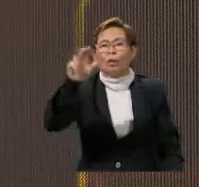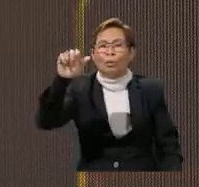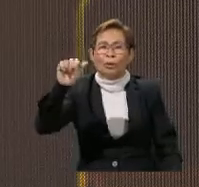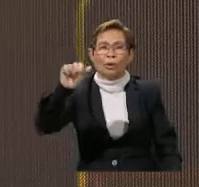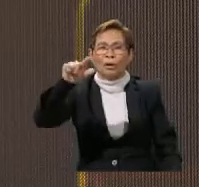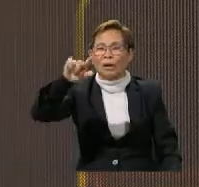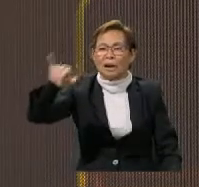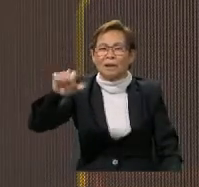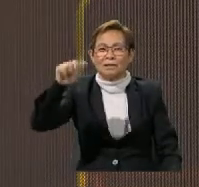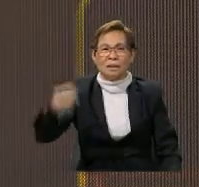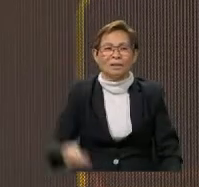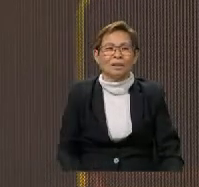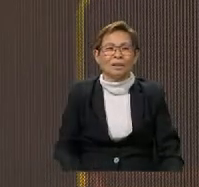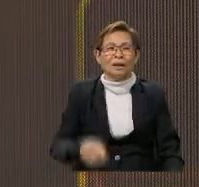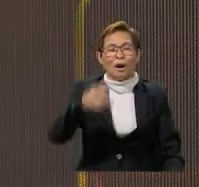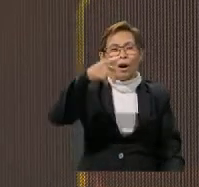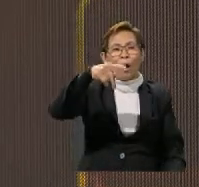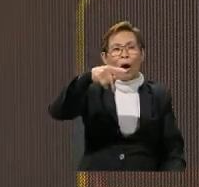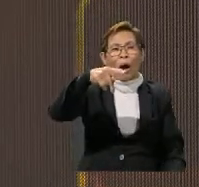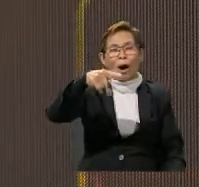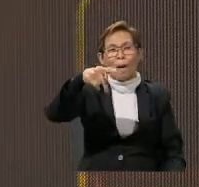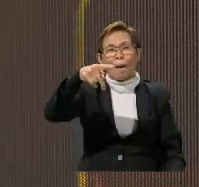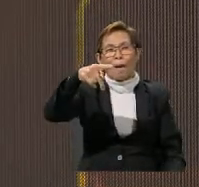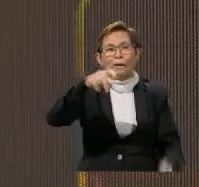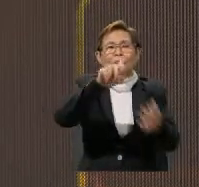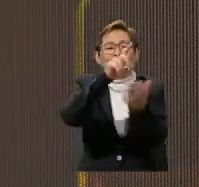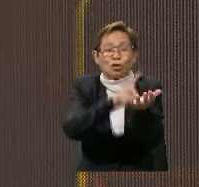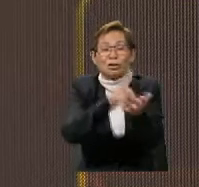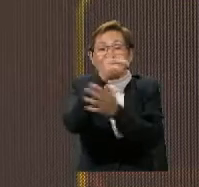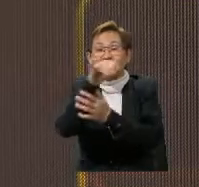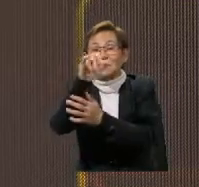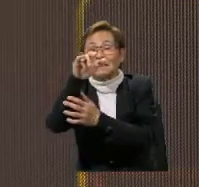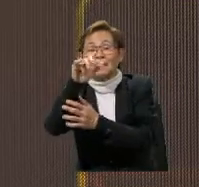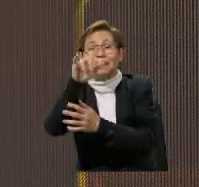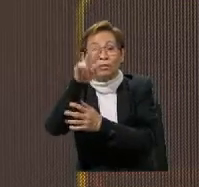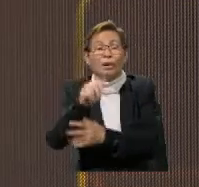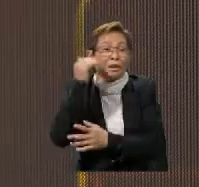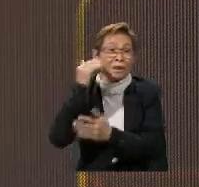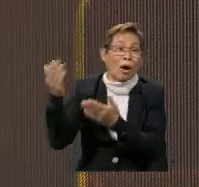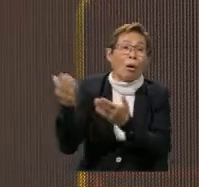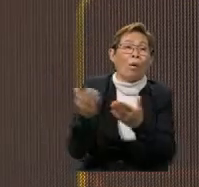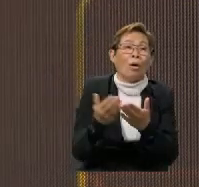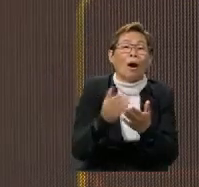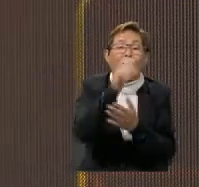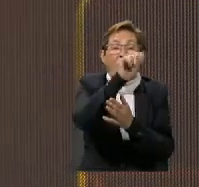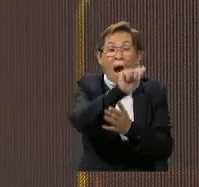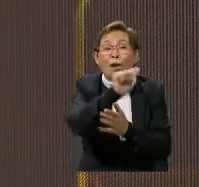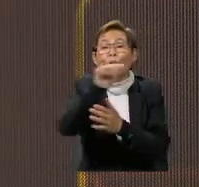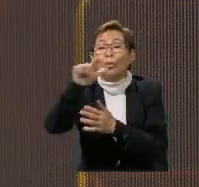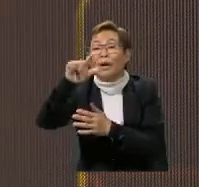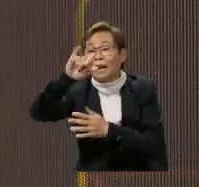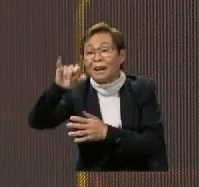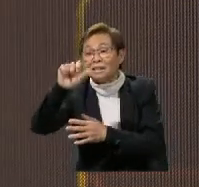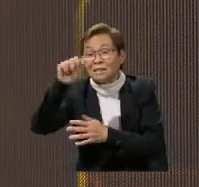Prof Siva ni macam tahu-tahu je kita nak membawakan gambaran perkongsian di Kerusi Hangat. Kita nak bawakan perkongsian di Alur Gajah yang menyaksikan ada beberapa